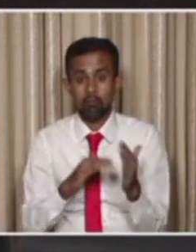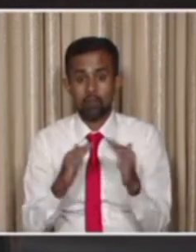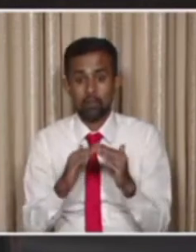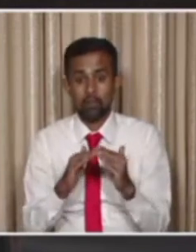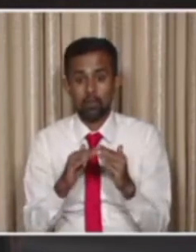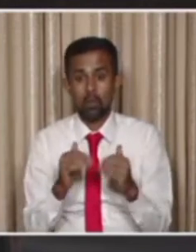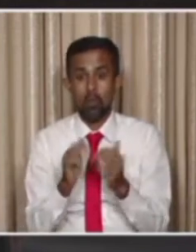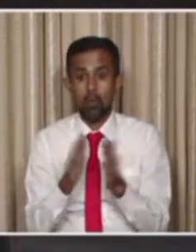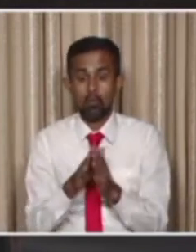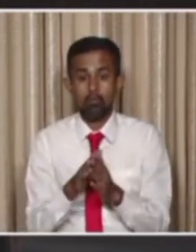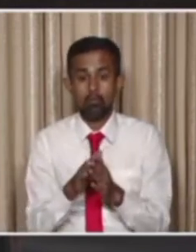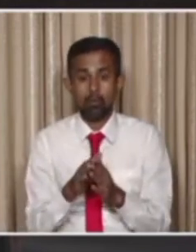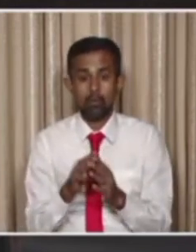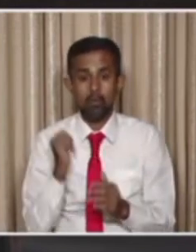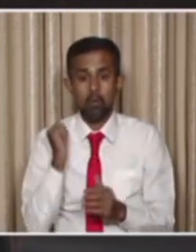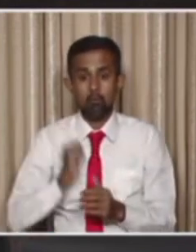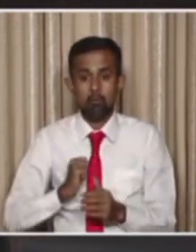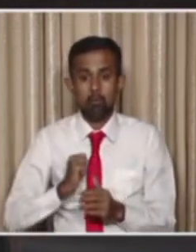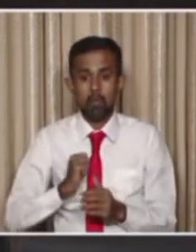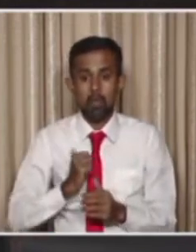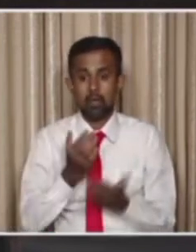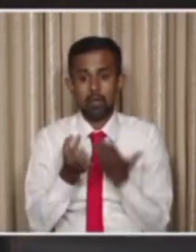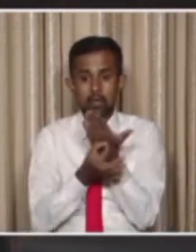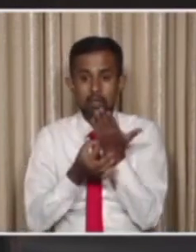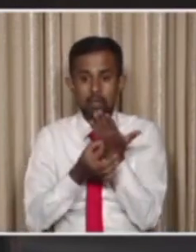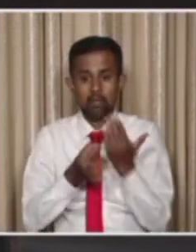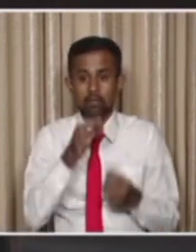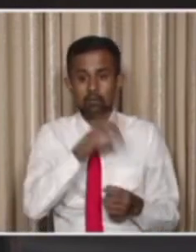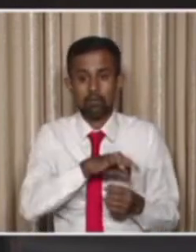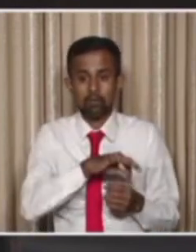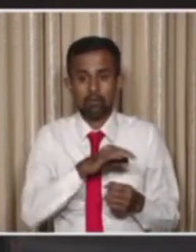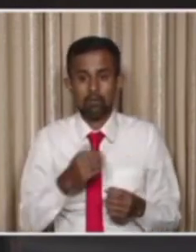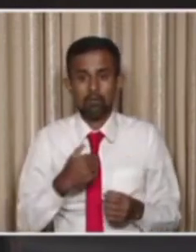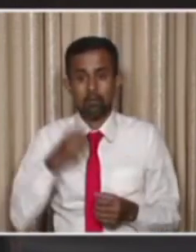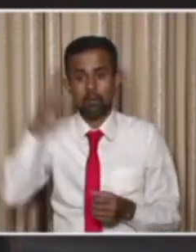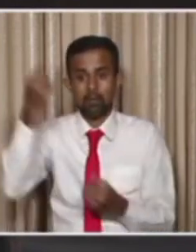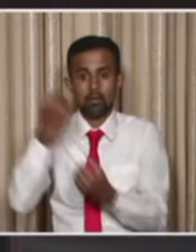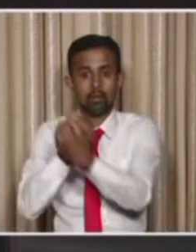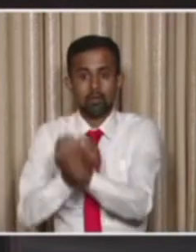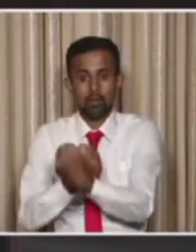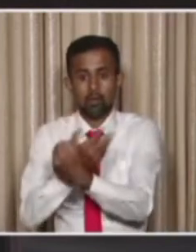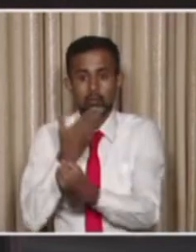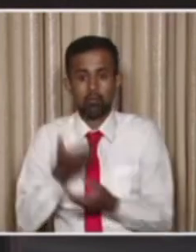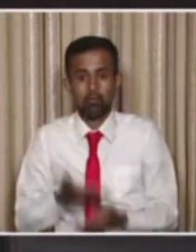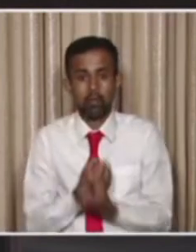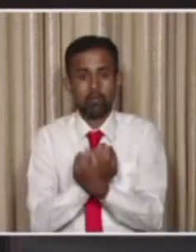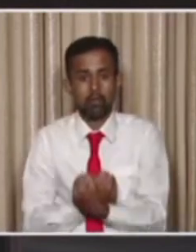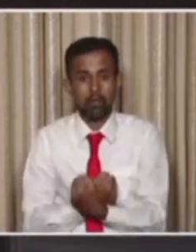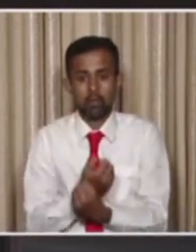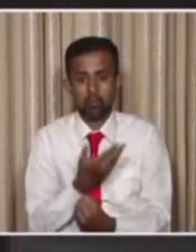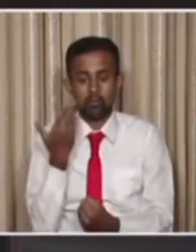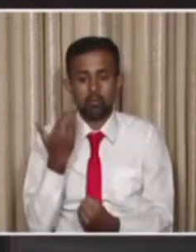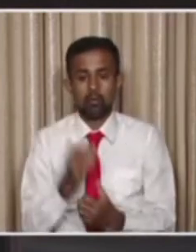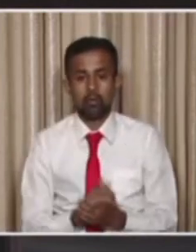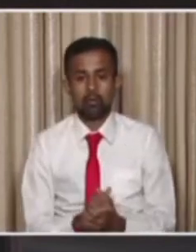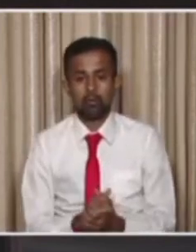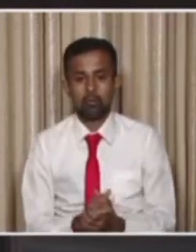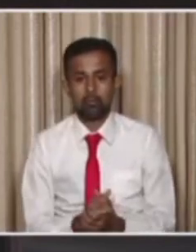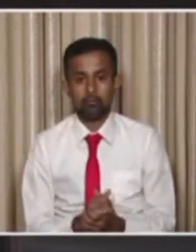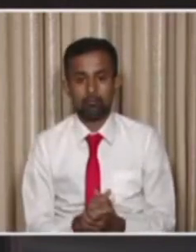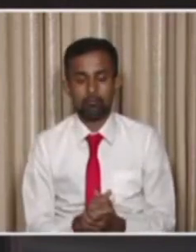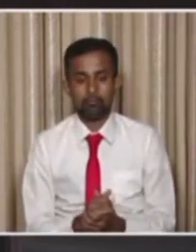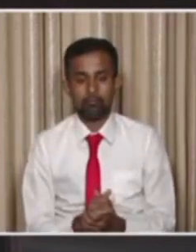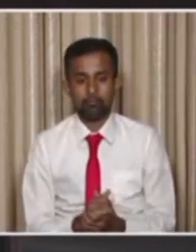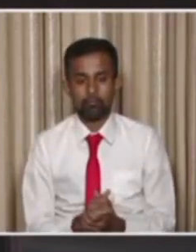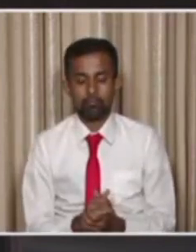මේ මගේ බෑග් එකට කුඩු දාන. එතකොට මාව එහෙ ඉර කරන්න පුළුවා එහෙම නැත්නම් මෙහෙ ඉර කරන්න පුළුවා. ඉතින් මේ